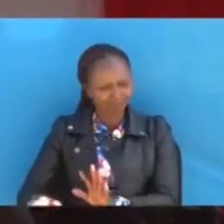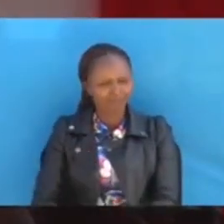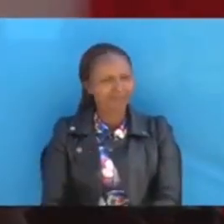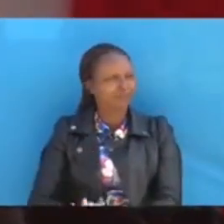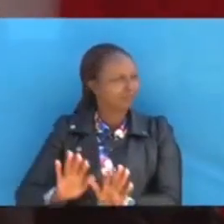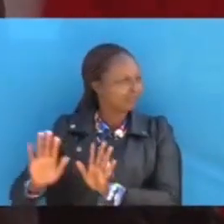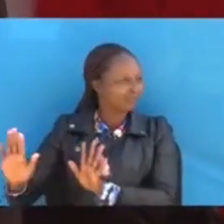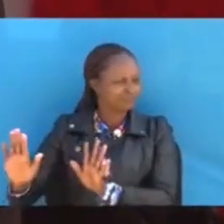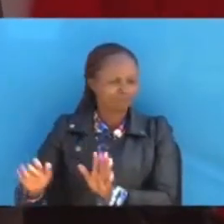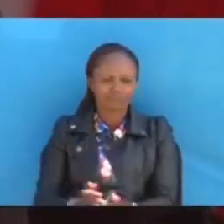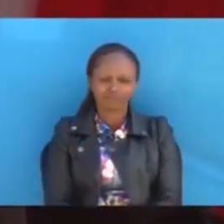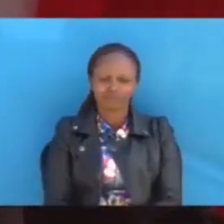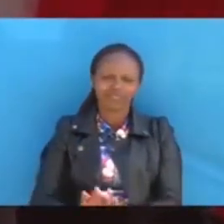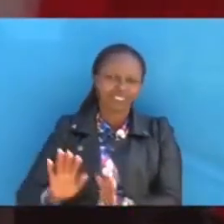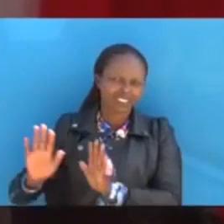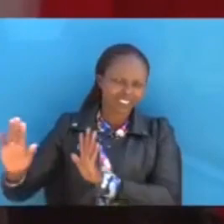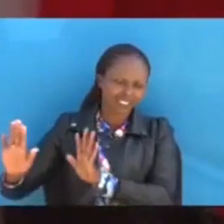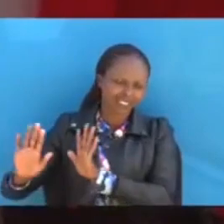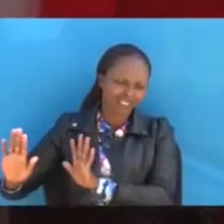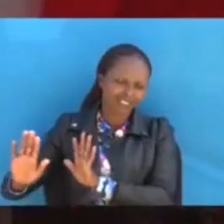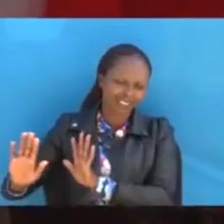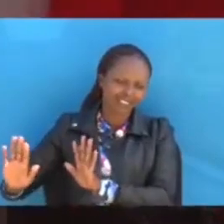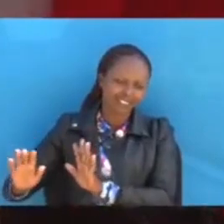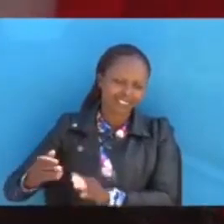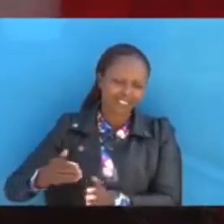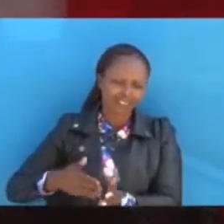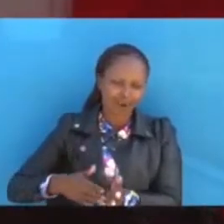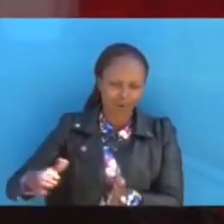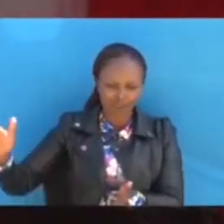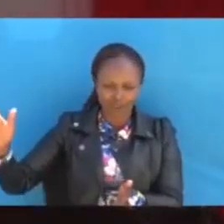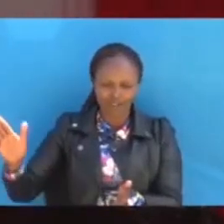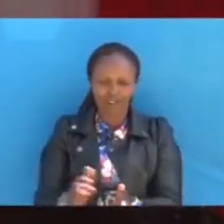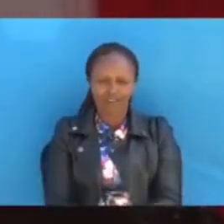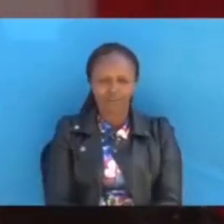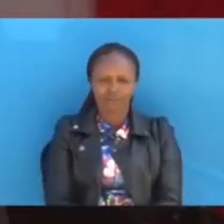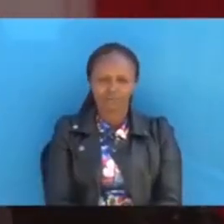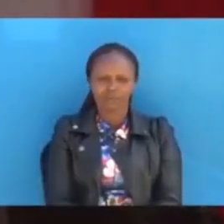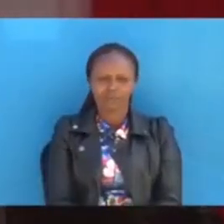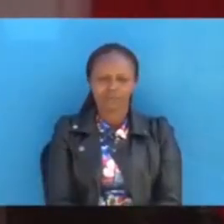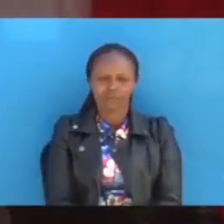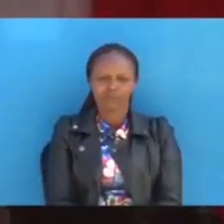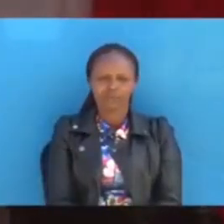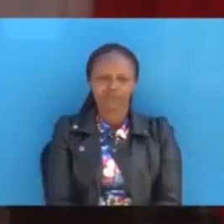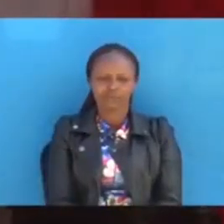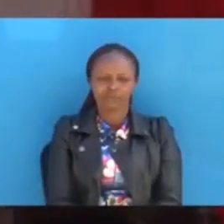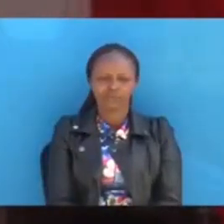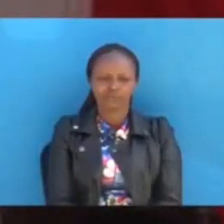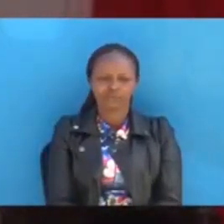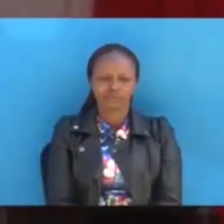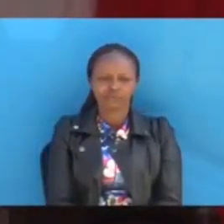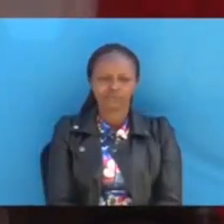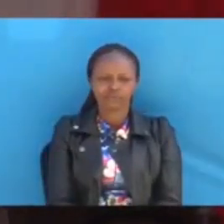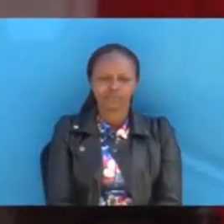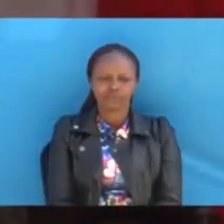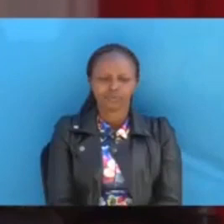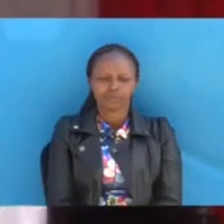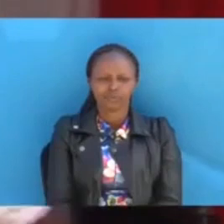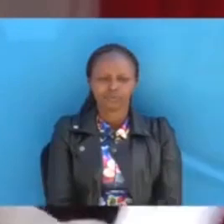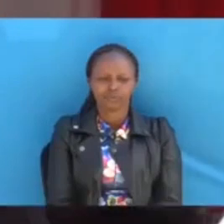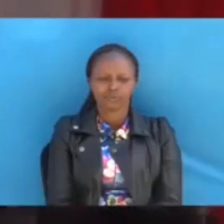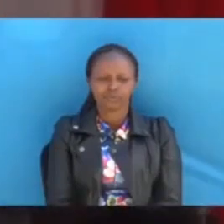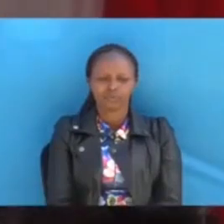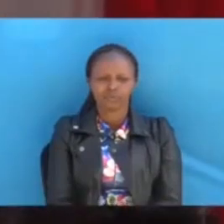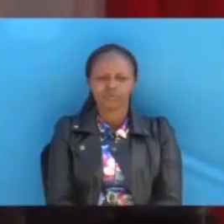Amutaki? Akae huko afanye kazi ya oversight. Atukosoe pahali atuwedi vizuri. Lakini mambo